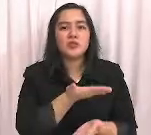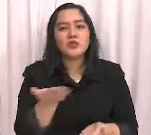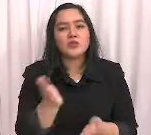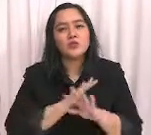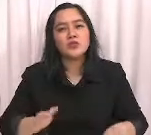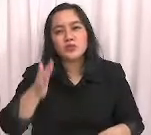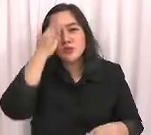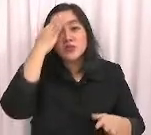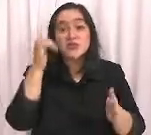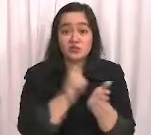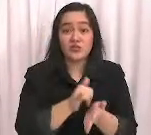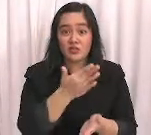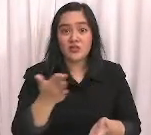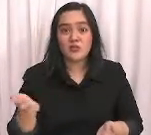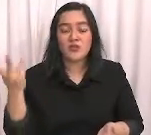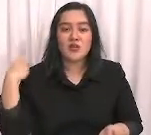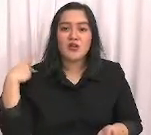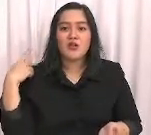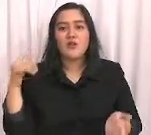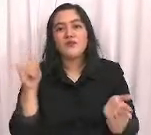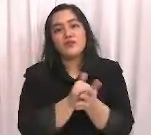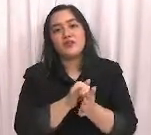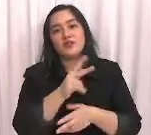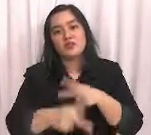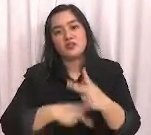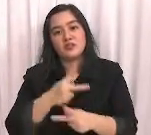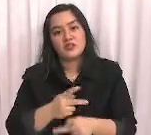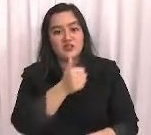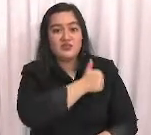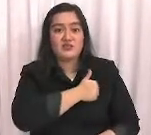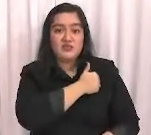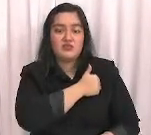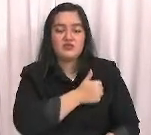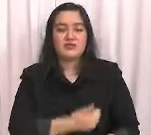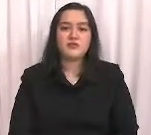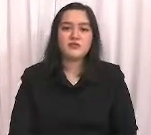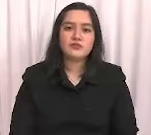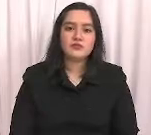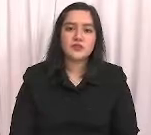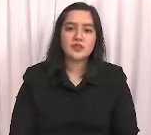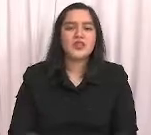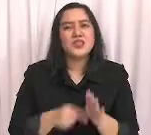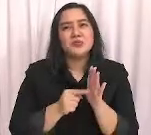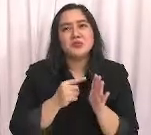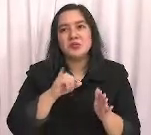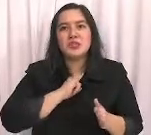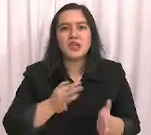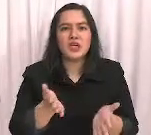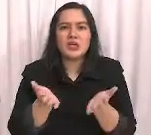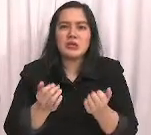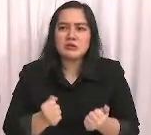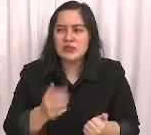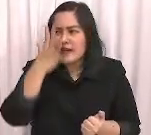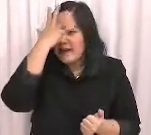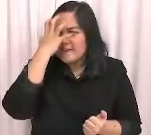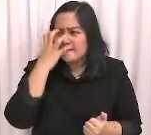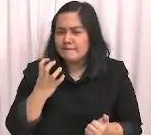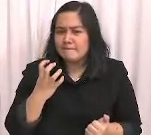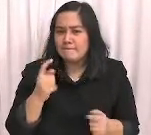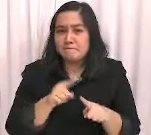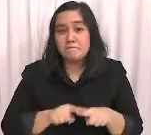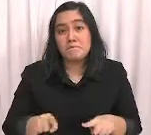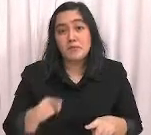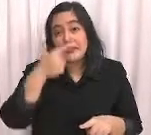na gusto ko nang magalit or pagkaano, tapos nandun yung mga bata, okay, magtatahimik na lang ako. Kasi, di ba, makikita ng mga bata